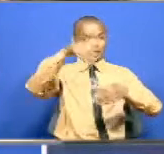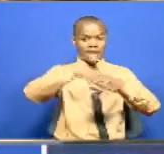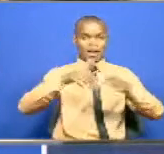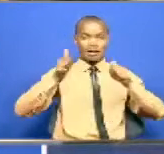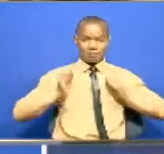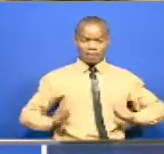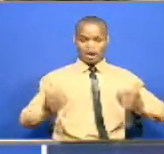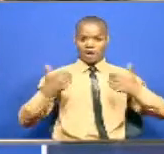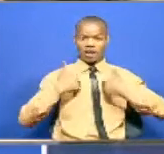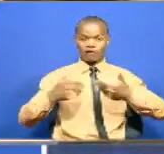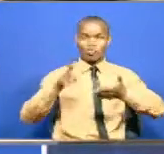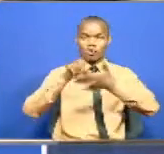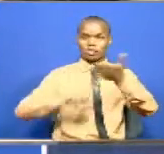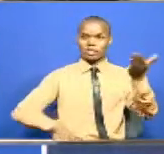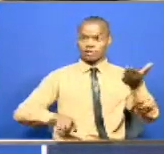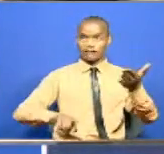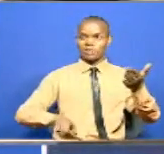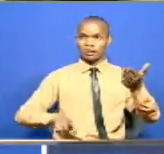they had stacked inside